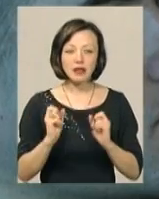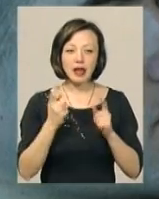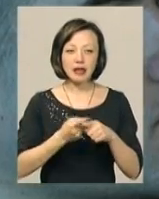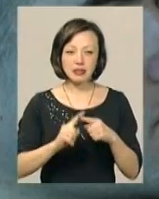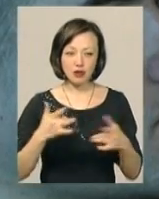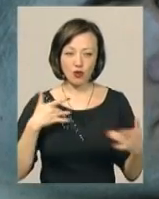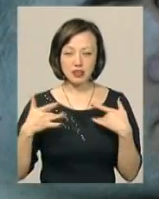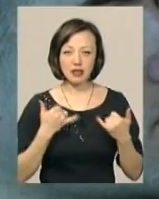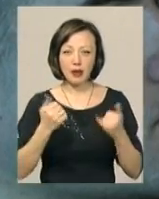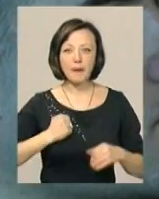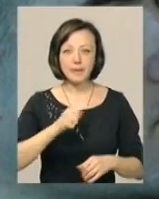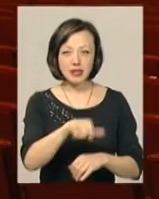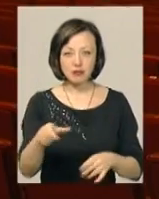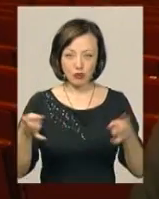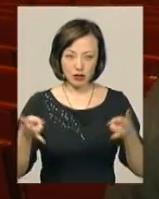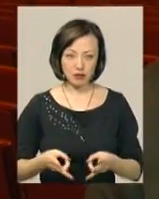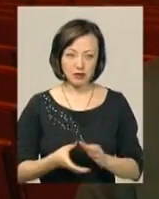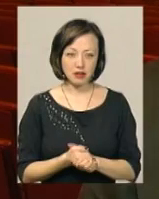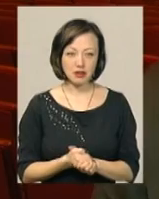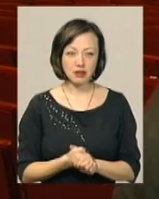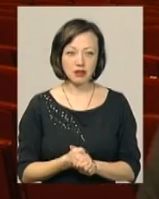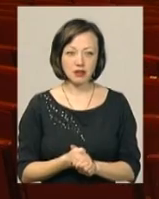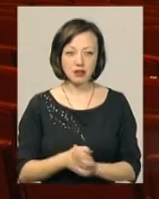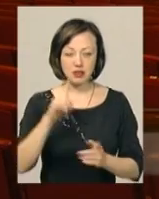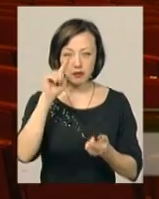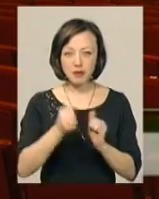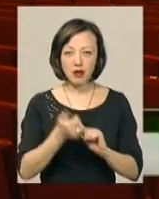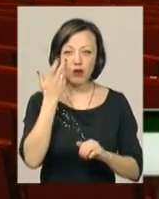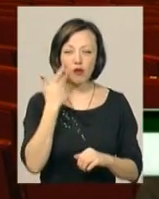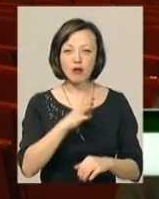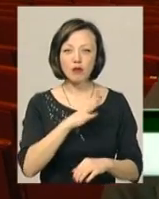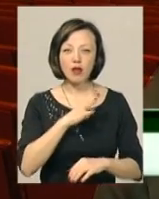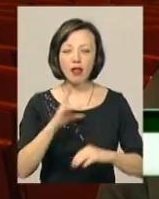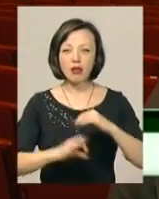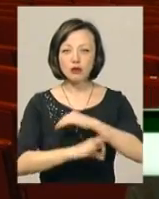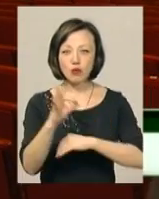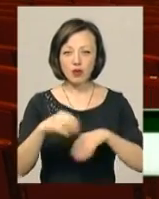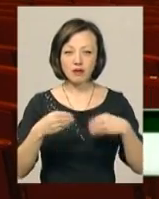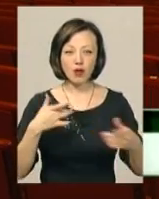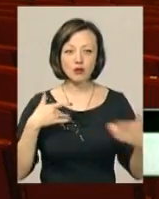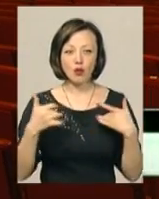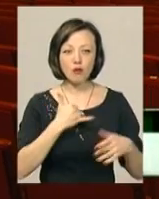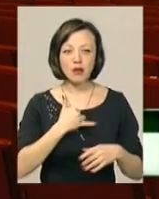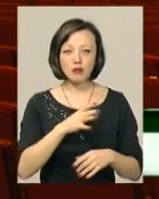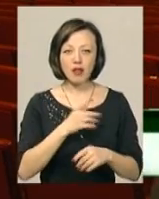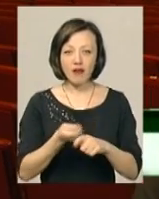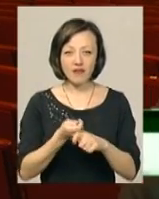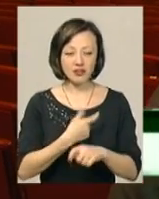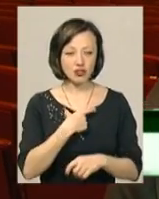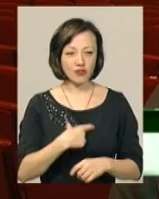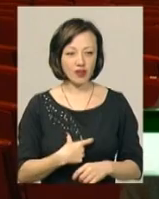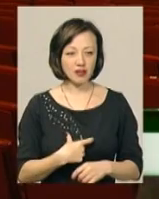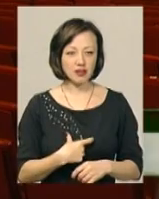ці концерти для бійців потрібні. Запам'яталося, коли були на сході, давали концерти, в мене була вишиванка